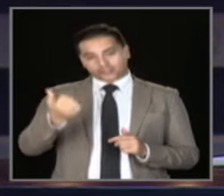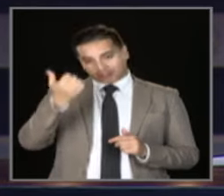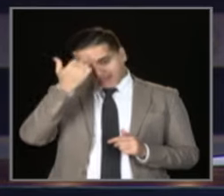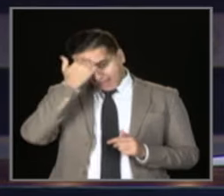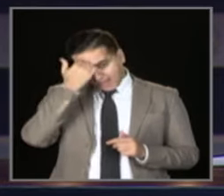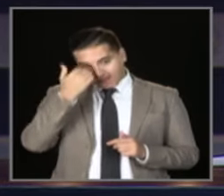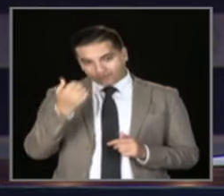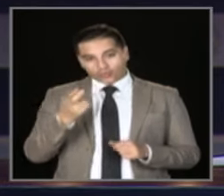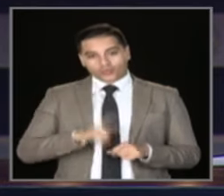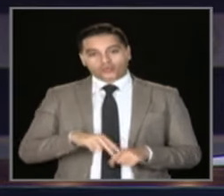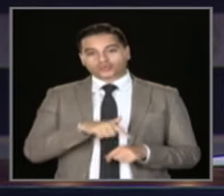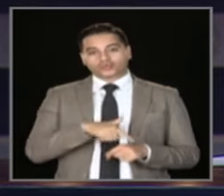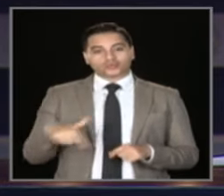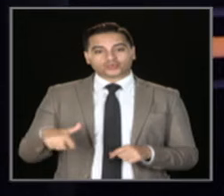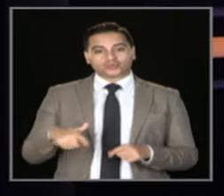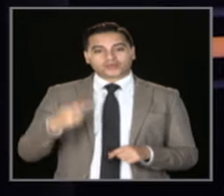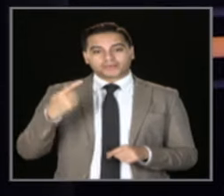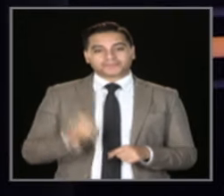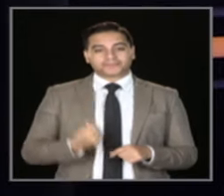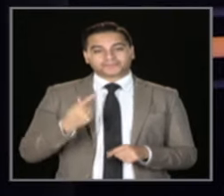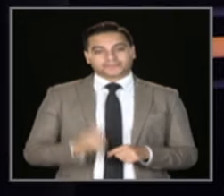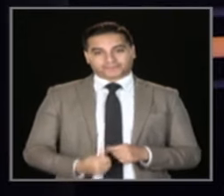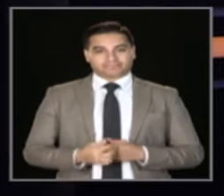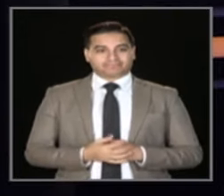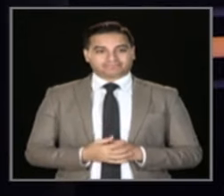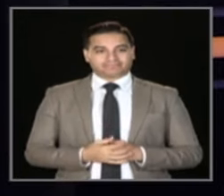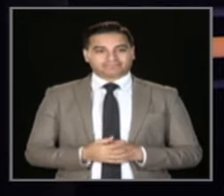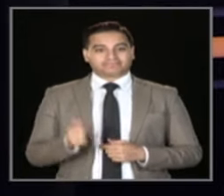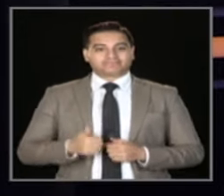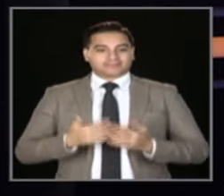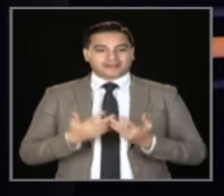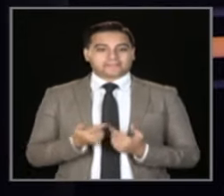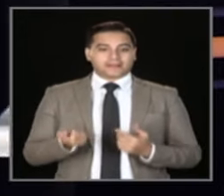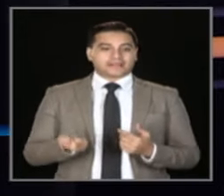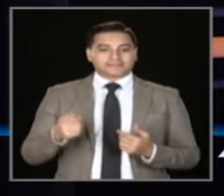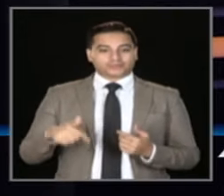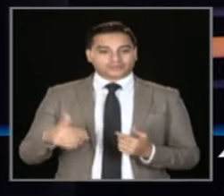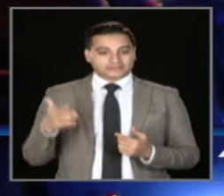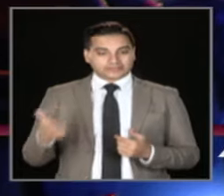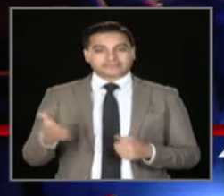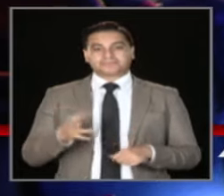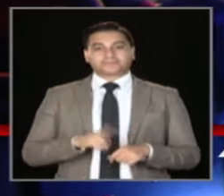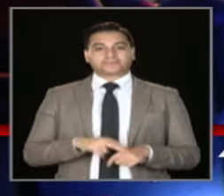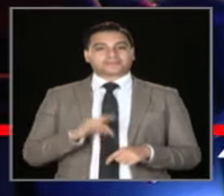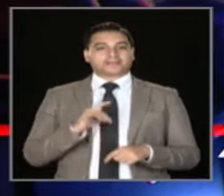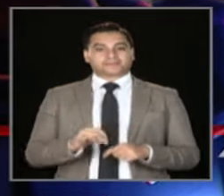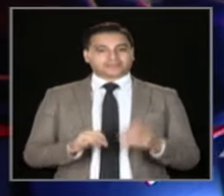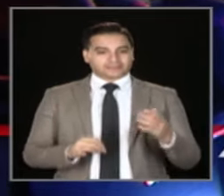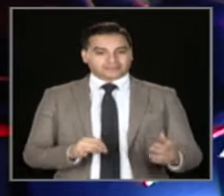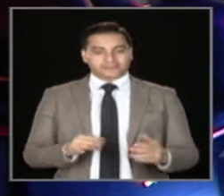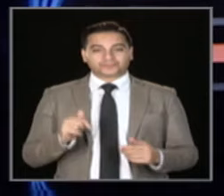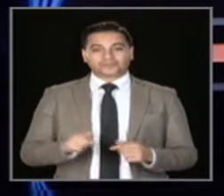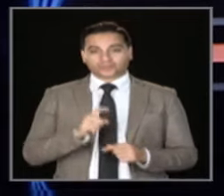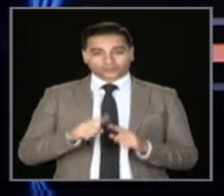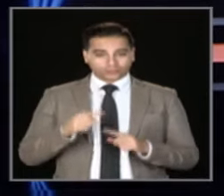ال و600 مليونير نتيجه 65 خان الخليلي 50 ايزيس